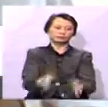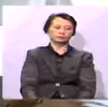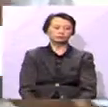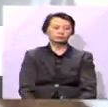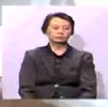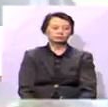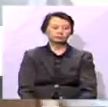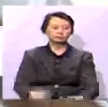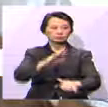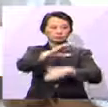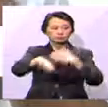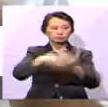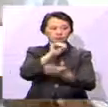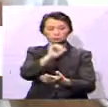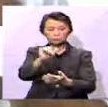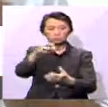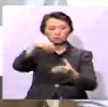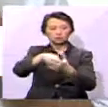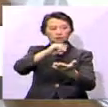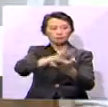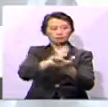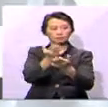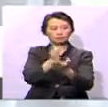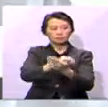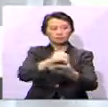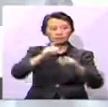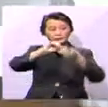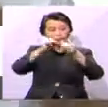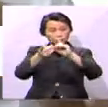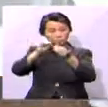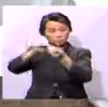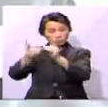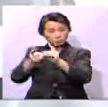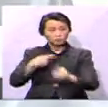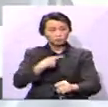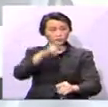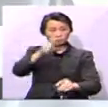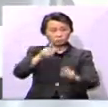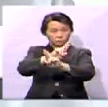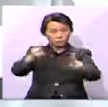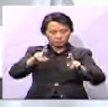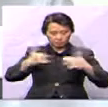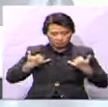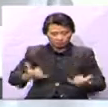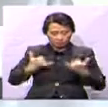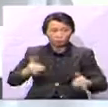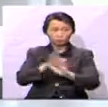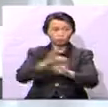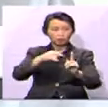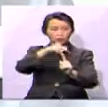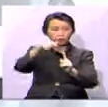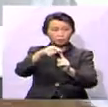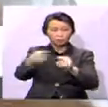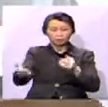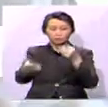Things, semuanya dalam bentuk era digital. Jadi kita harus bersedia dari sekarang. Bukan apabila benda